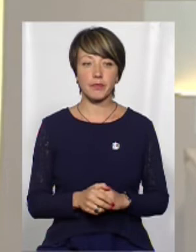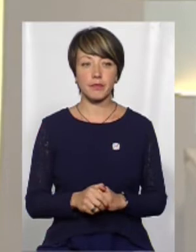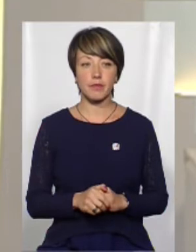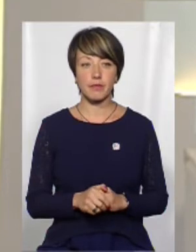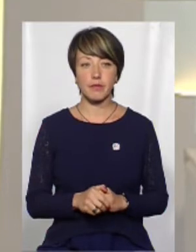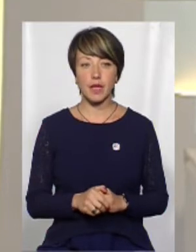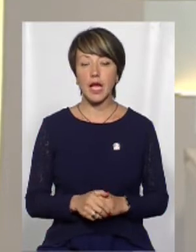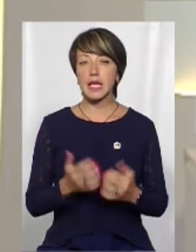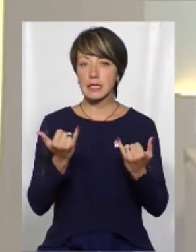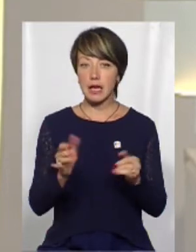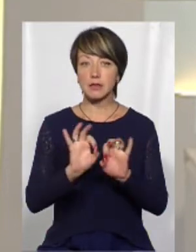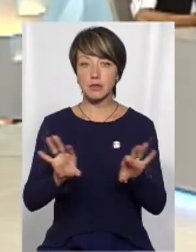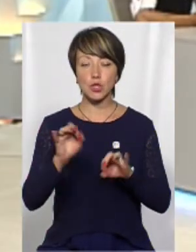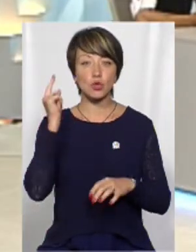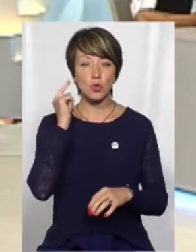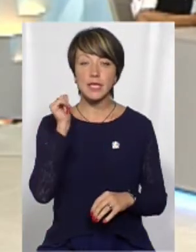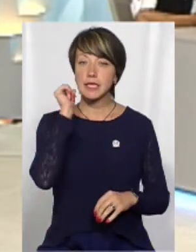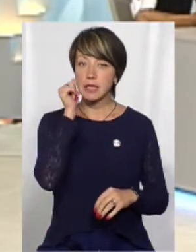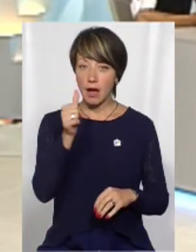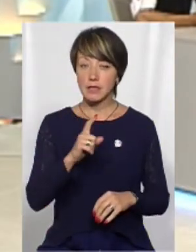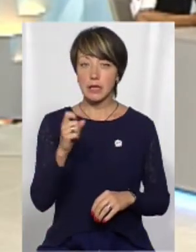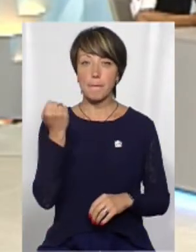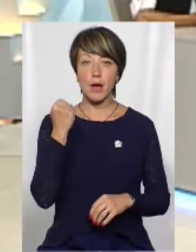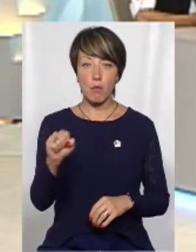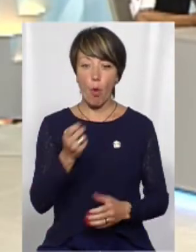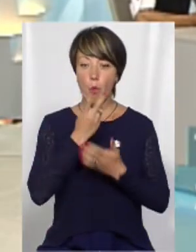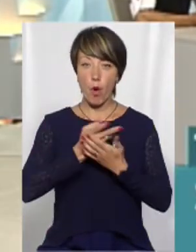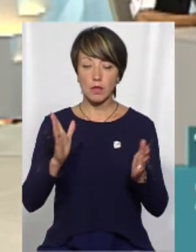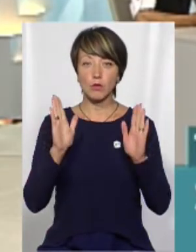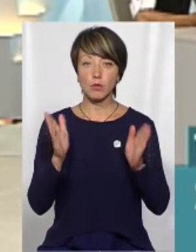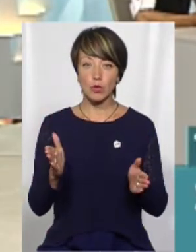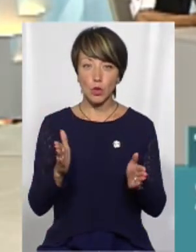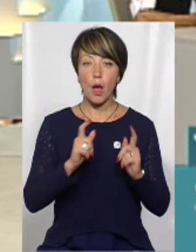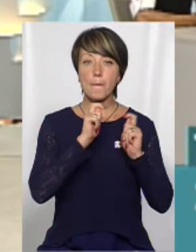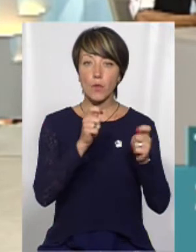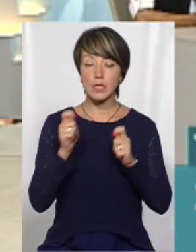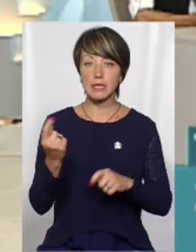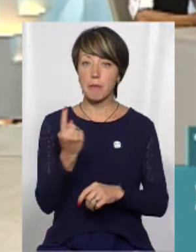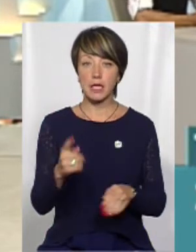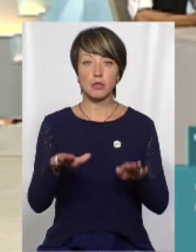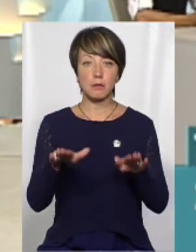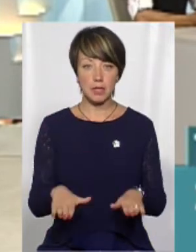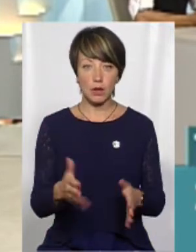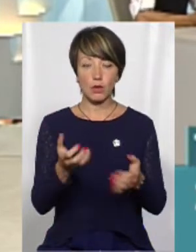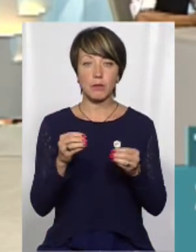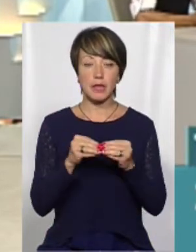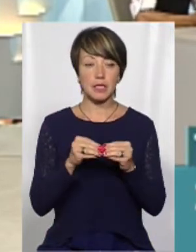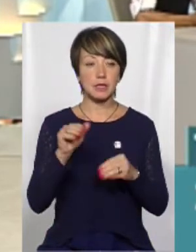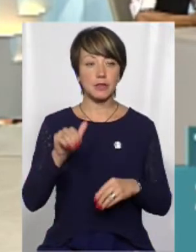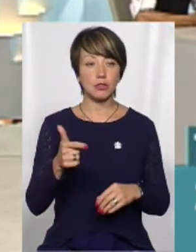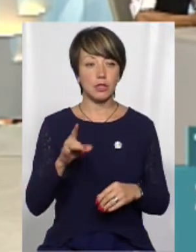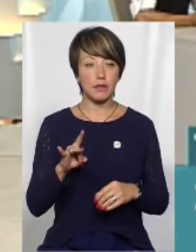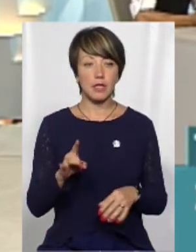Тільки що в коментарі ми чули, що завтра за перемогу у показі будуть подарунки. За перше місце отримують 10